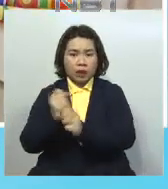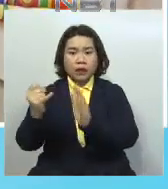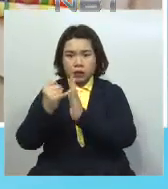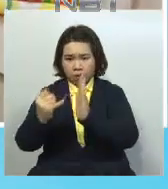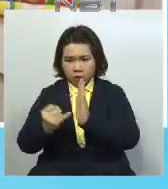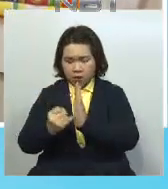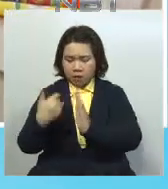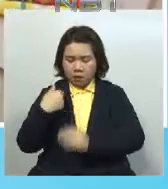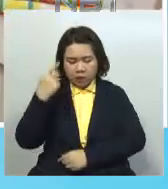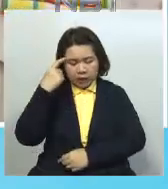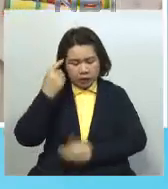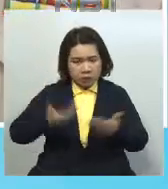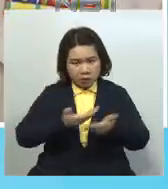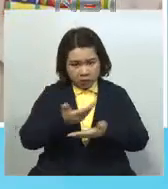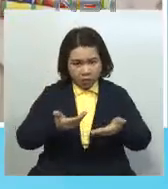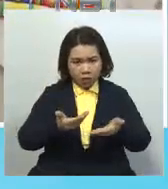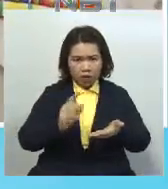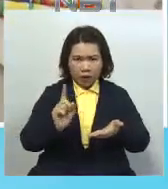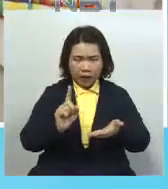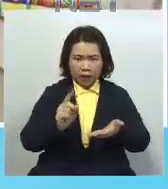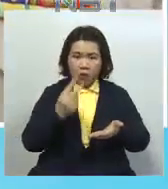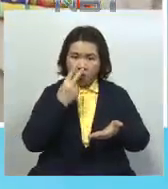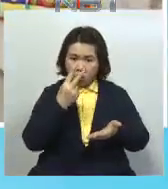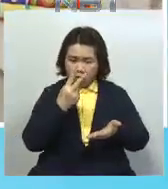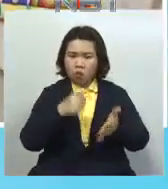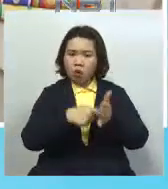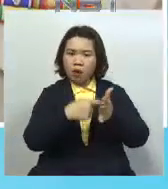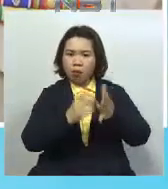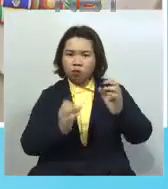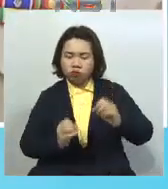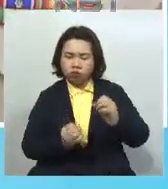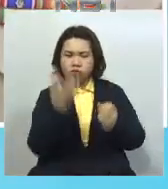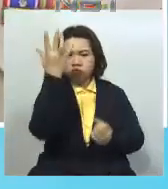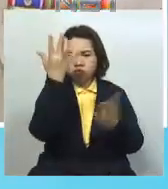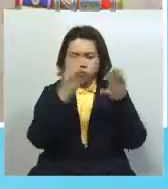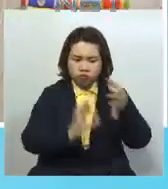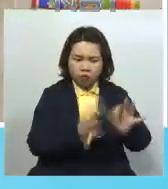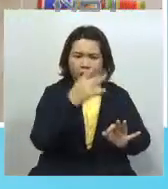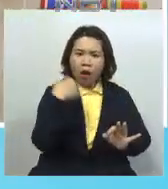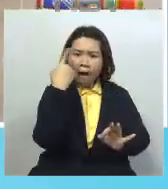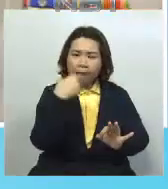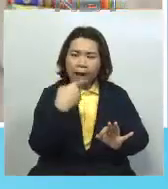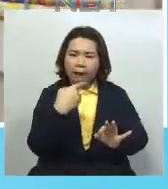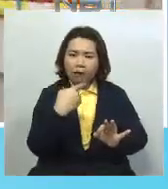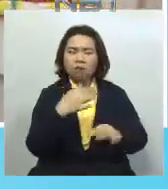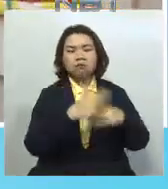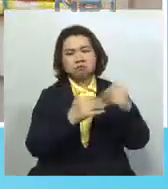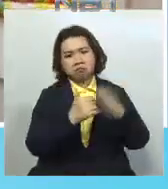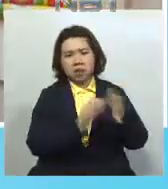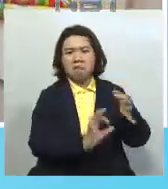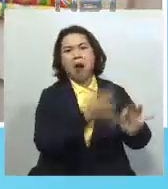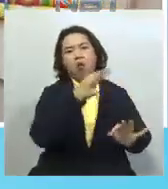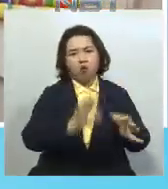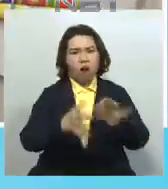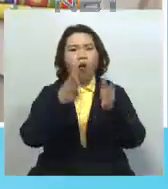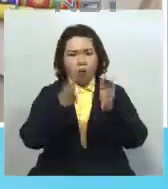การณ์ก่อนอื่นต้องคิดก่อนว่าไฟป่าที่เกิดขึ้นเนี่ยมันเกิดขึ้นจากน้ำมือมนุษย์ 100% นะครับโดยเฉพาะช่วง